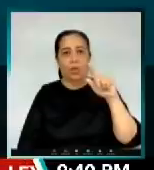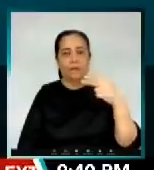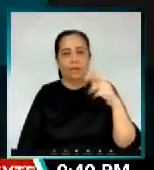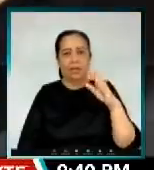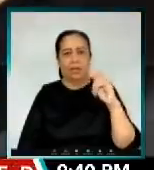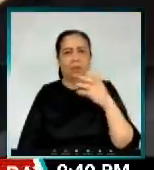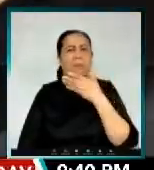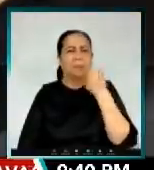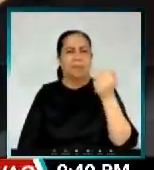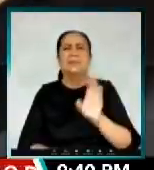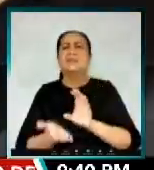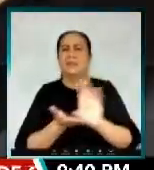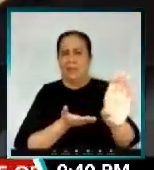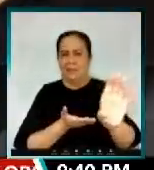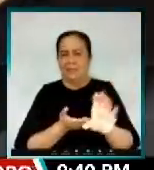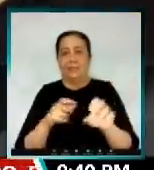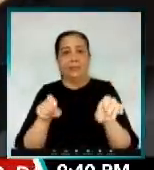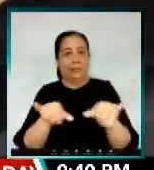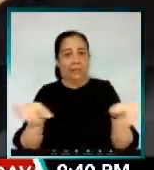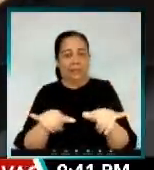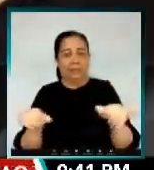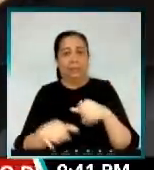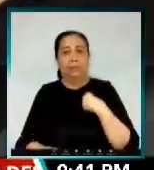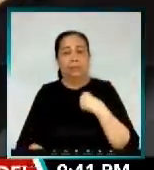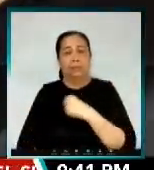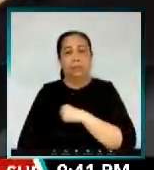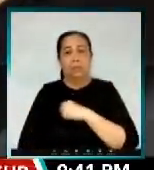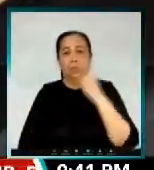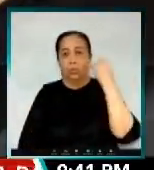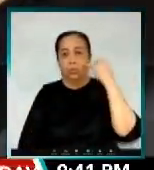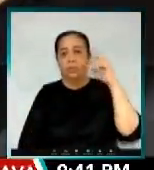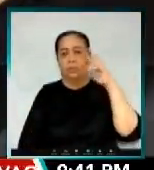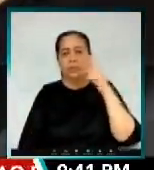cash. Pati si Senador Joel Villanueva, sinabing